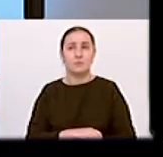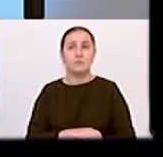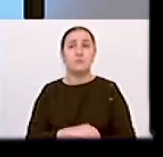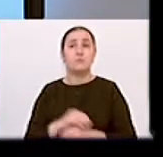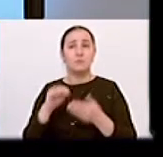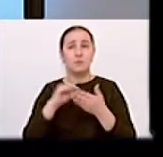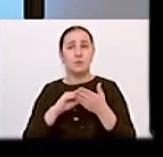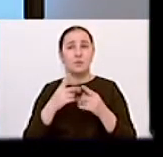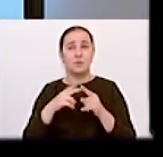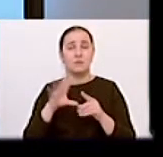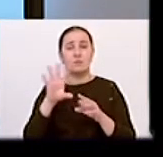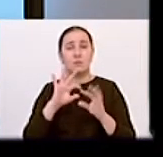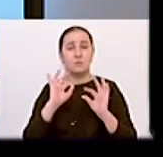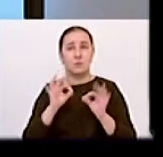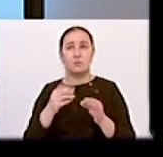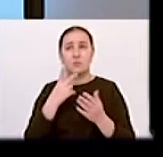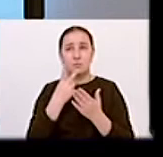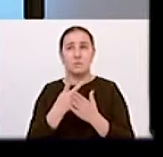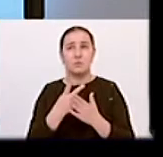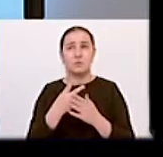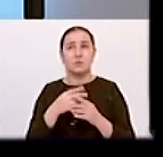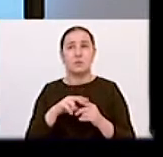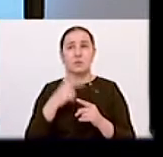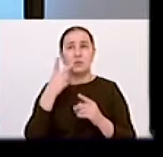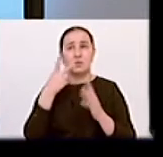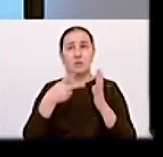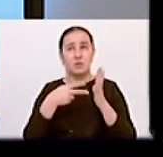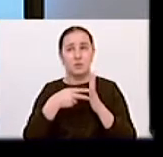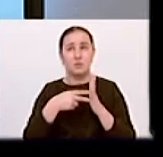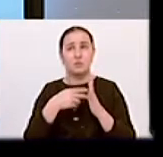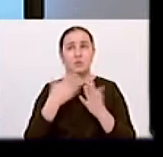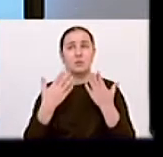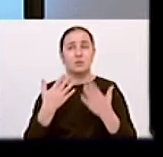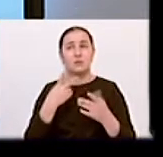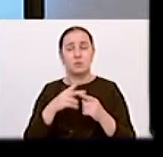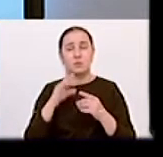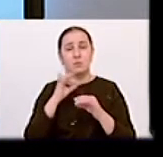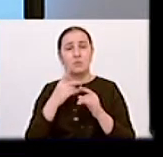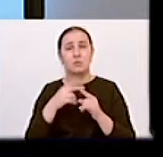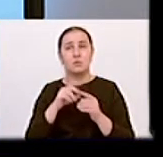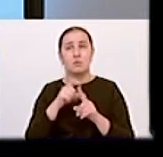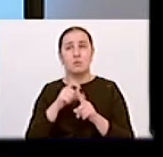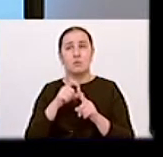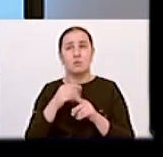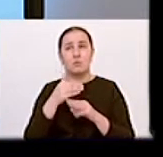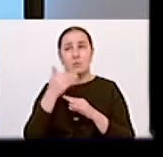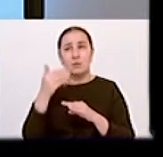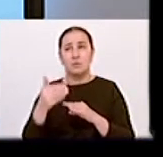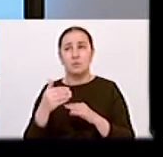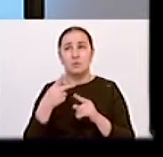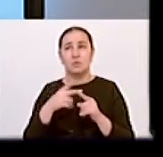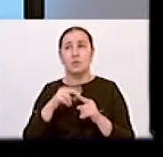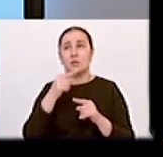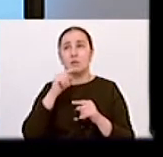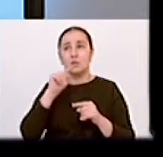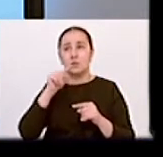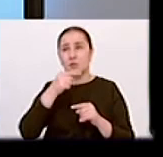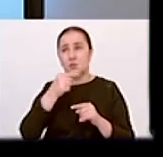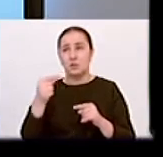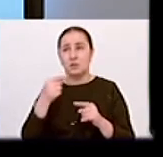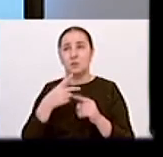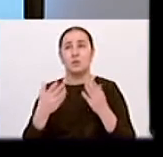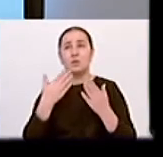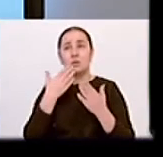Повторим все эти правила. Посмотрите. Двоеточие, если обобщающее слово стоит впереди. Тире,